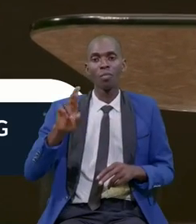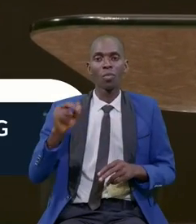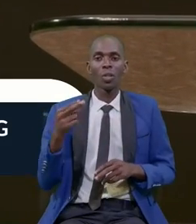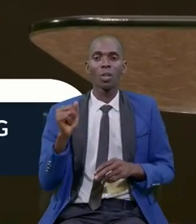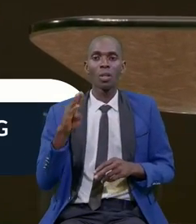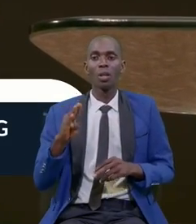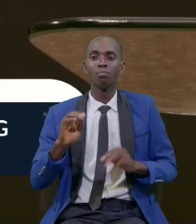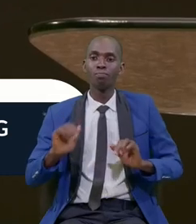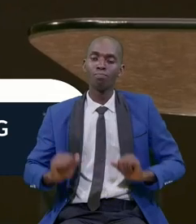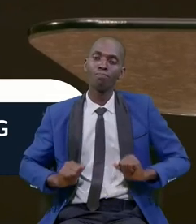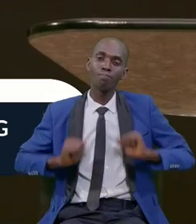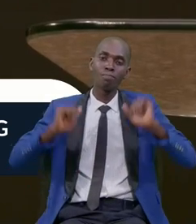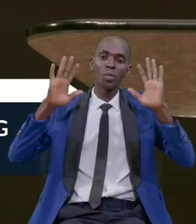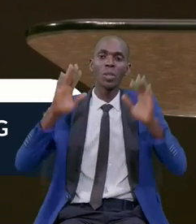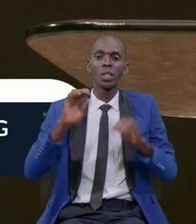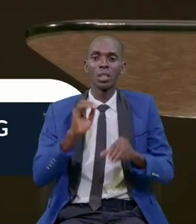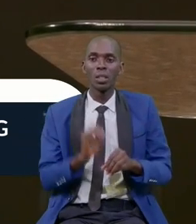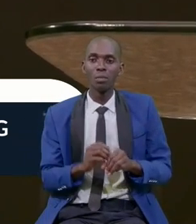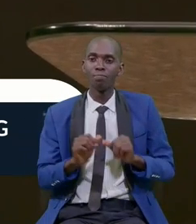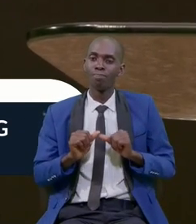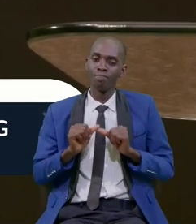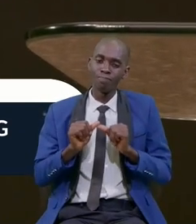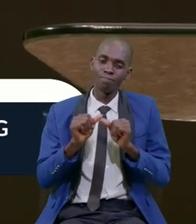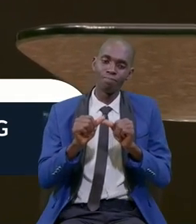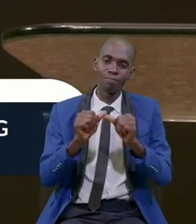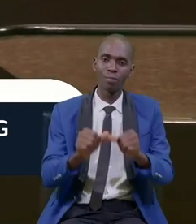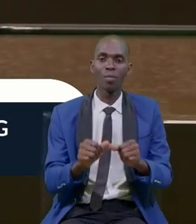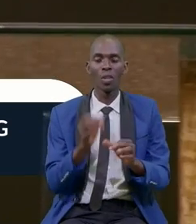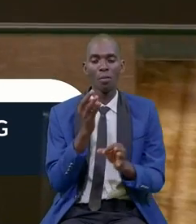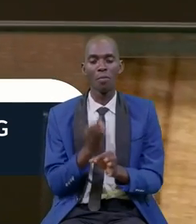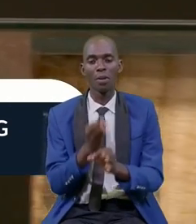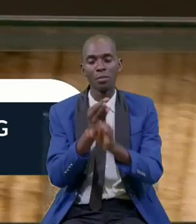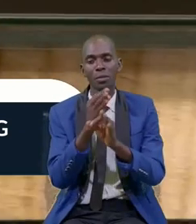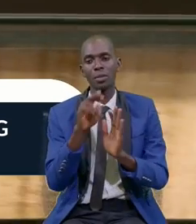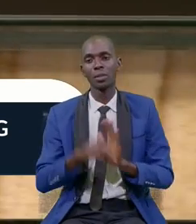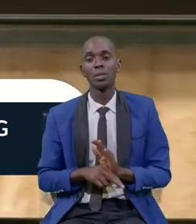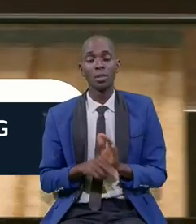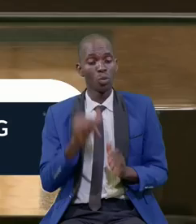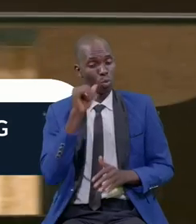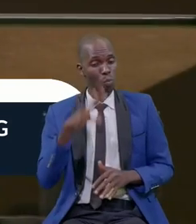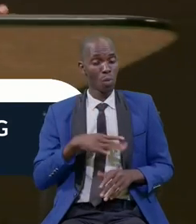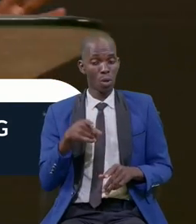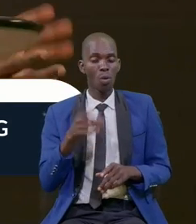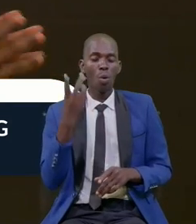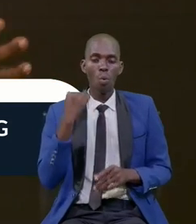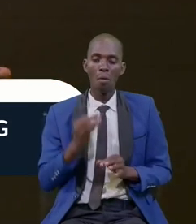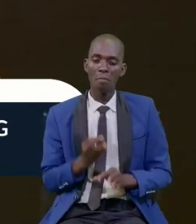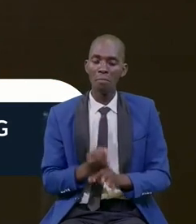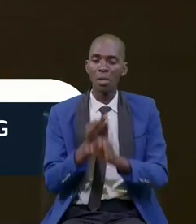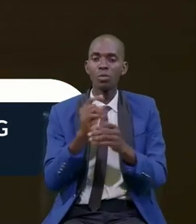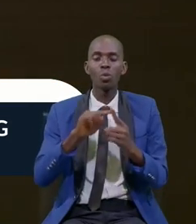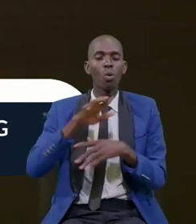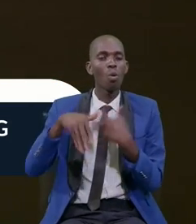ou l'engagement de Rahab dans la fidélité persévérante. Elle était fidèle à toutes